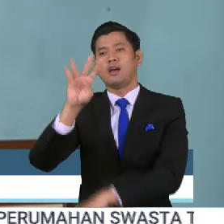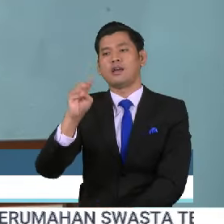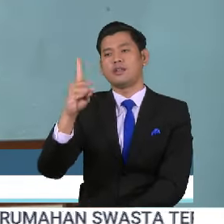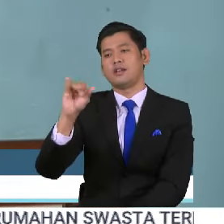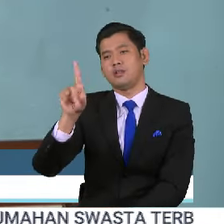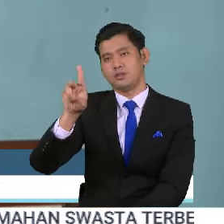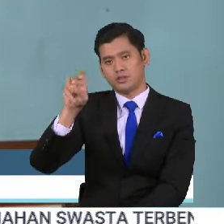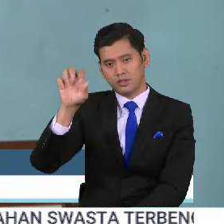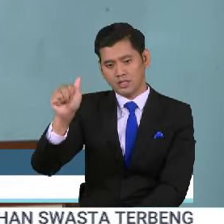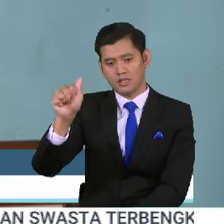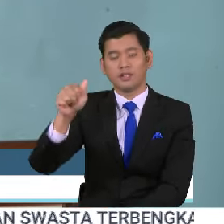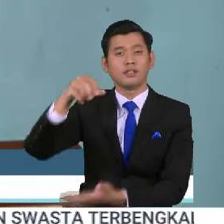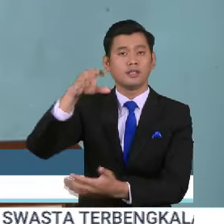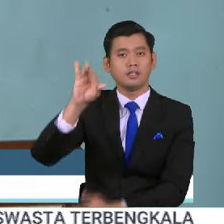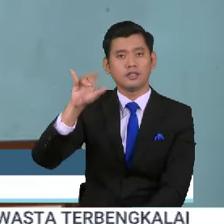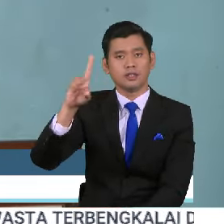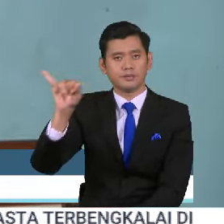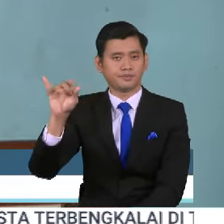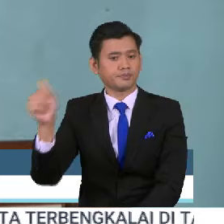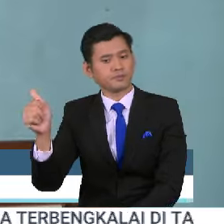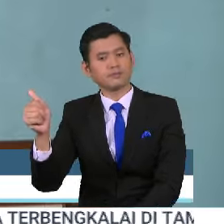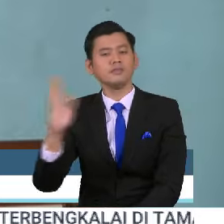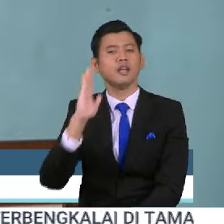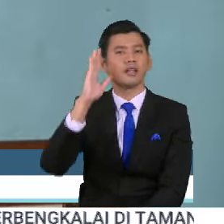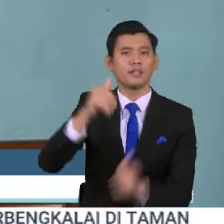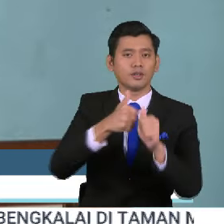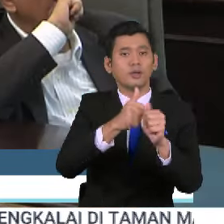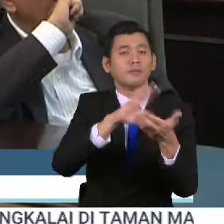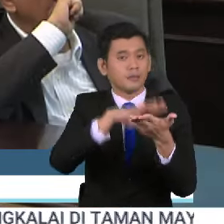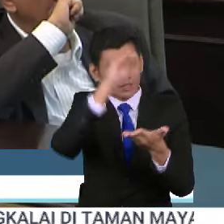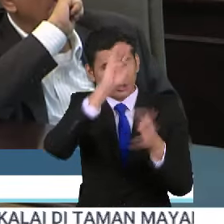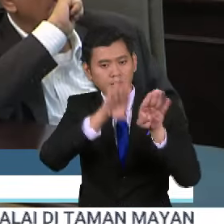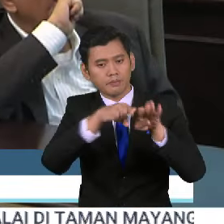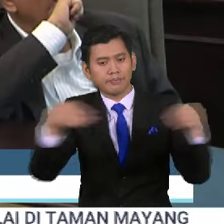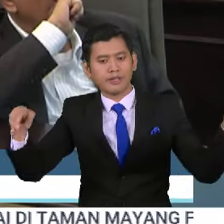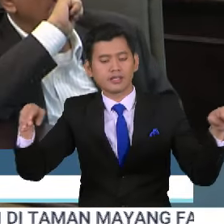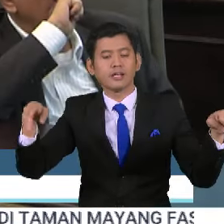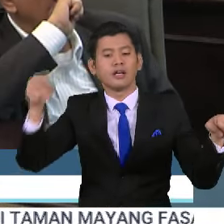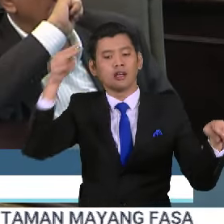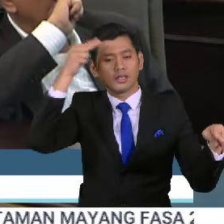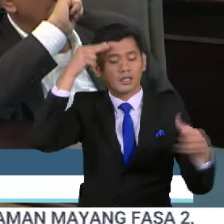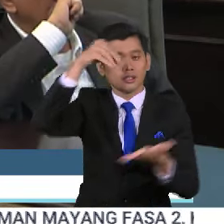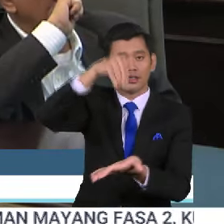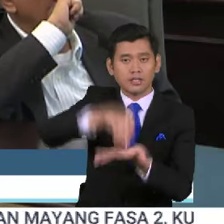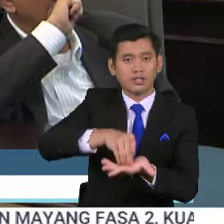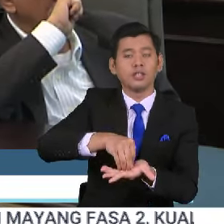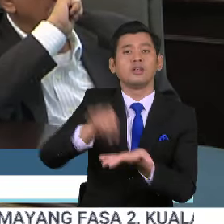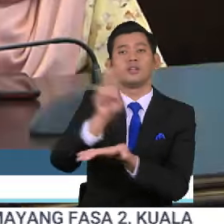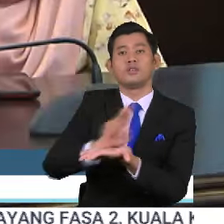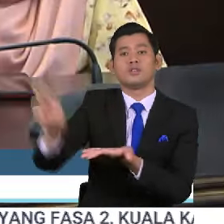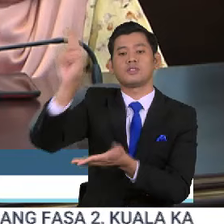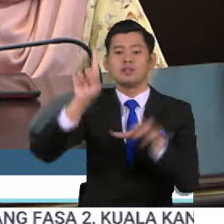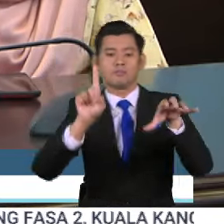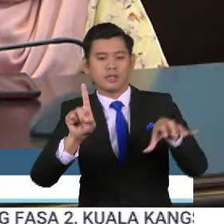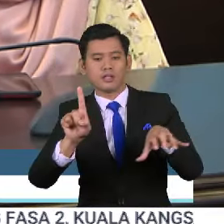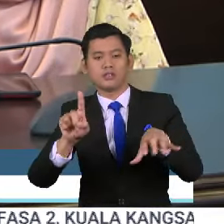Ida riswana Idris beserta akan mengikuti pengajian bahasa Arab di University Islam Madinah selama 25 hari dan